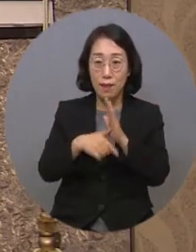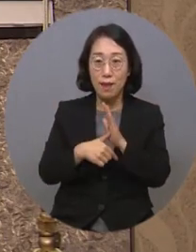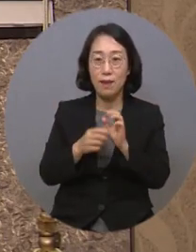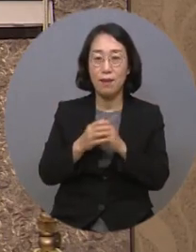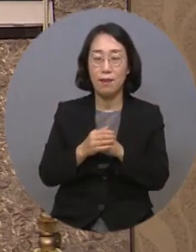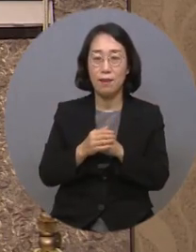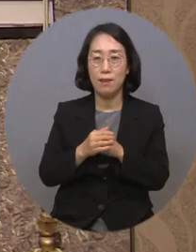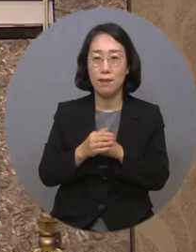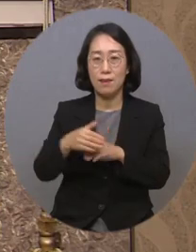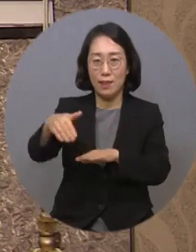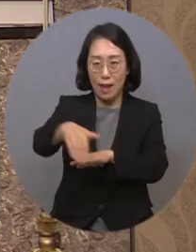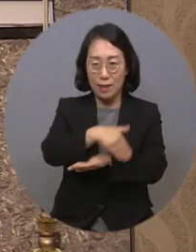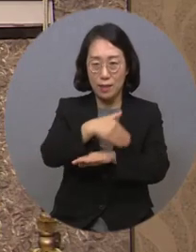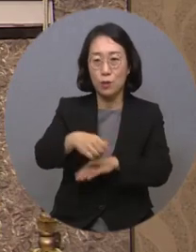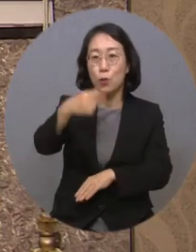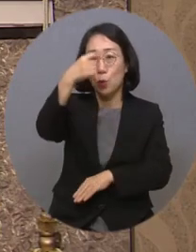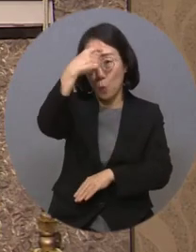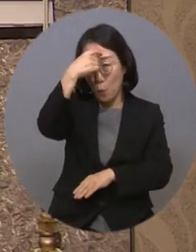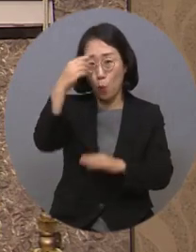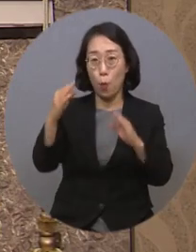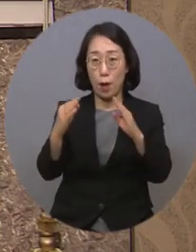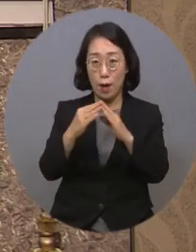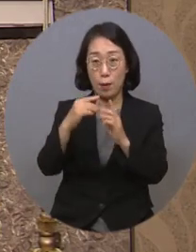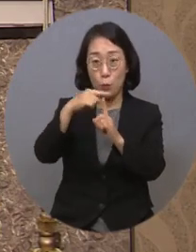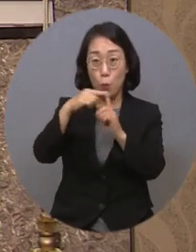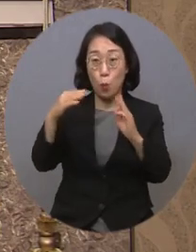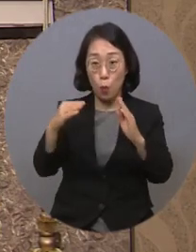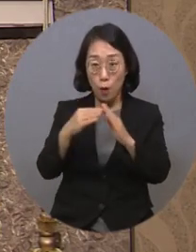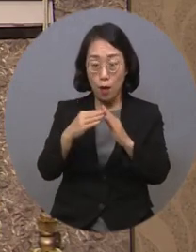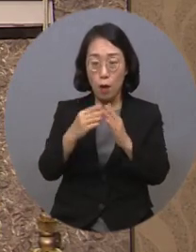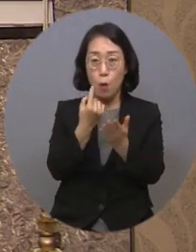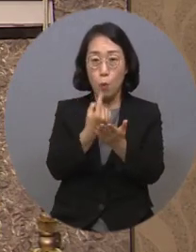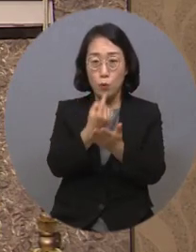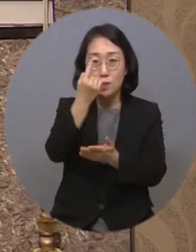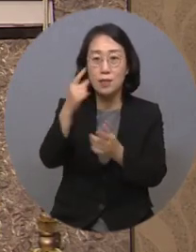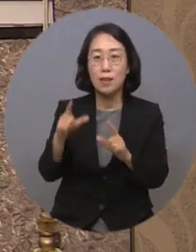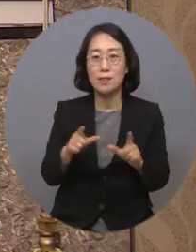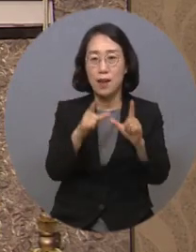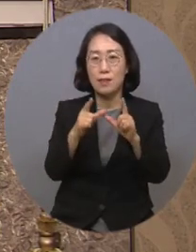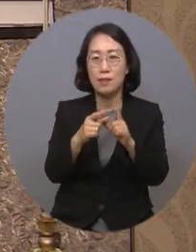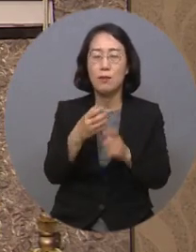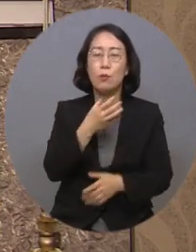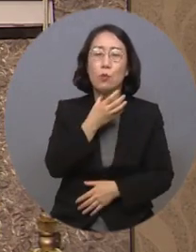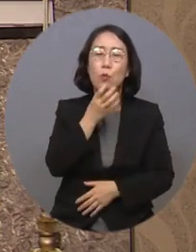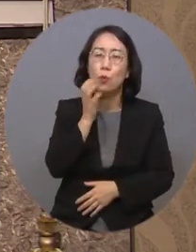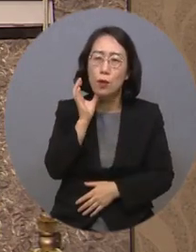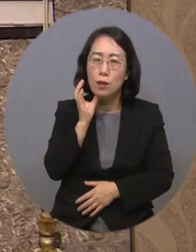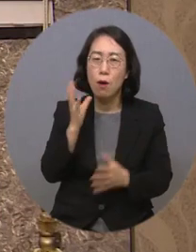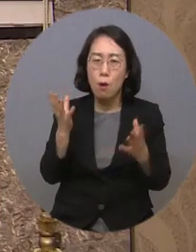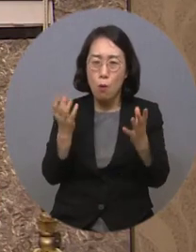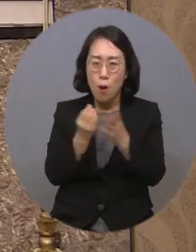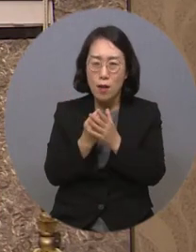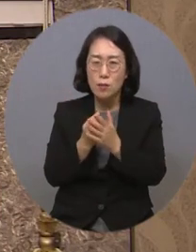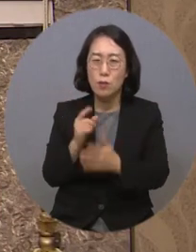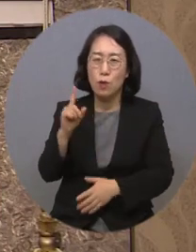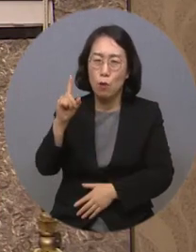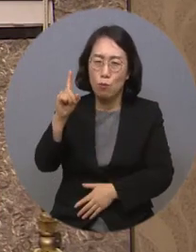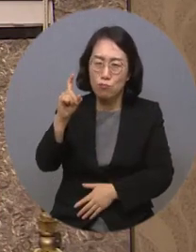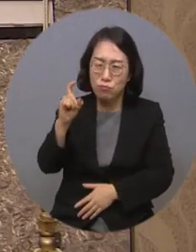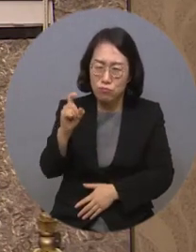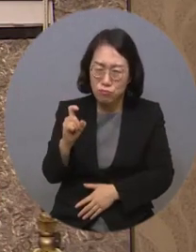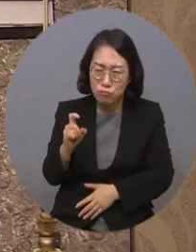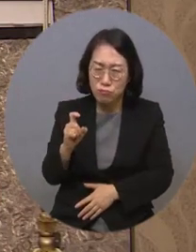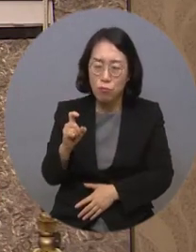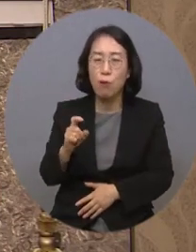제가 다니는 교회에 네. 아주 그 독거노인 중에 거의 이제 이렇게 몸이 90도로 숙여지신 분이 계세요. 예, 허리가